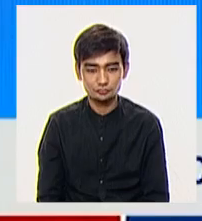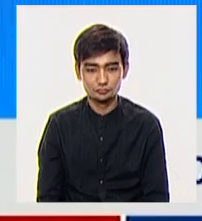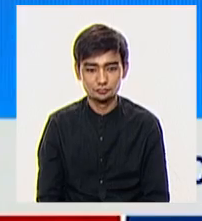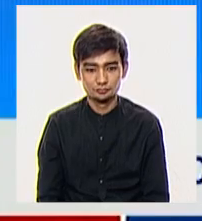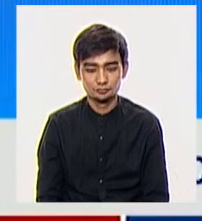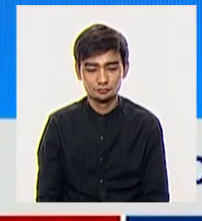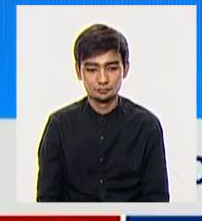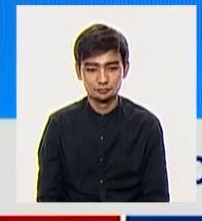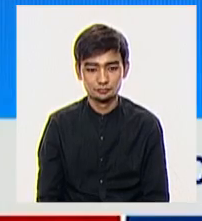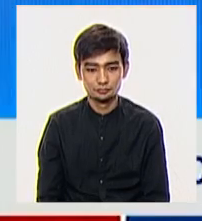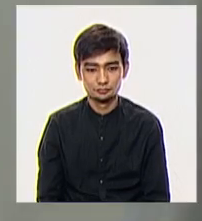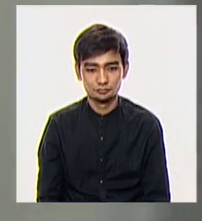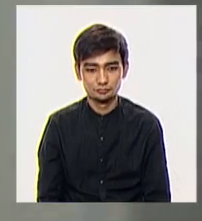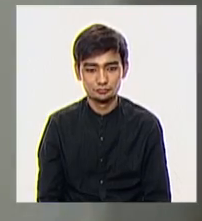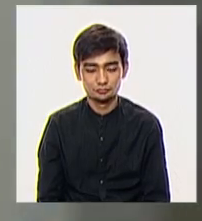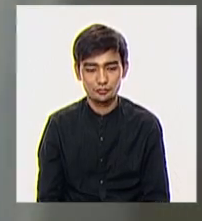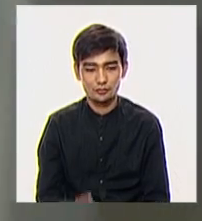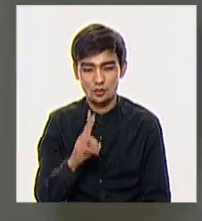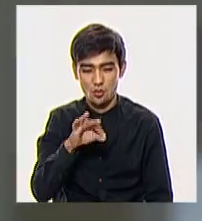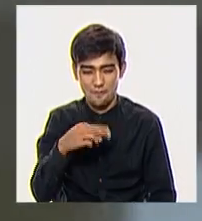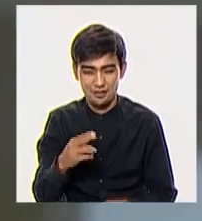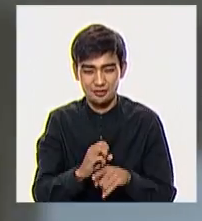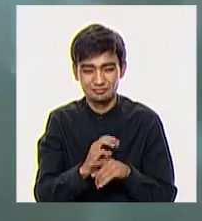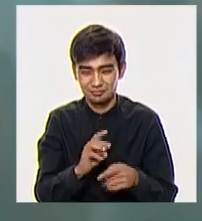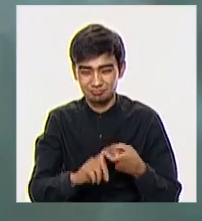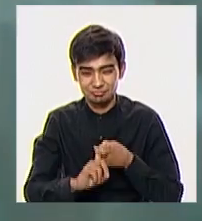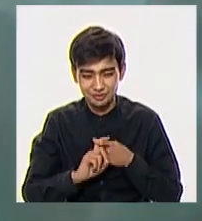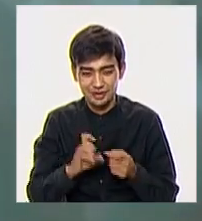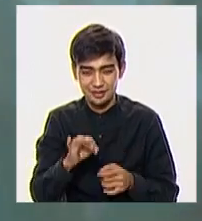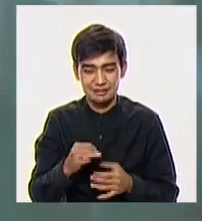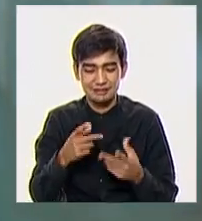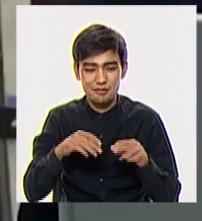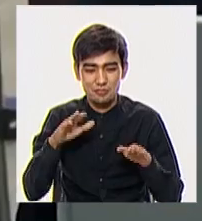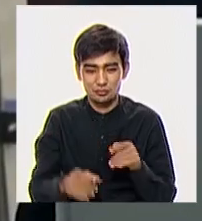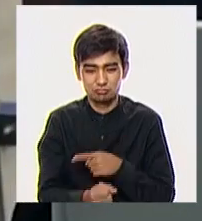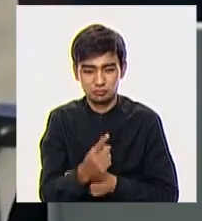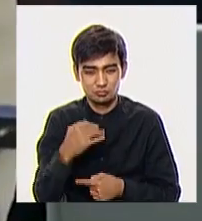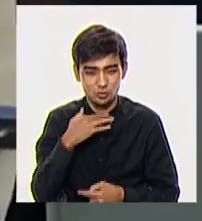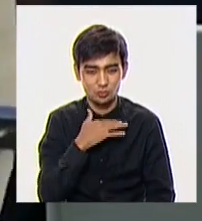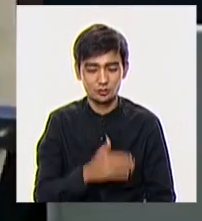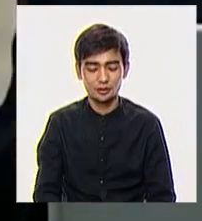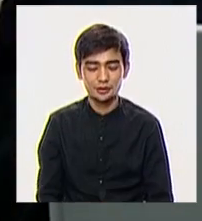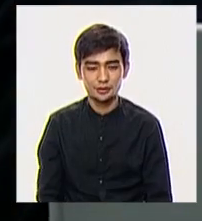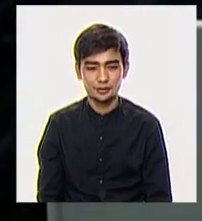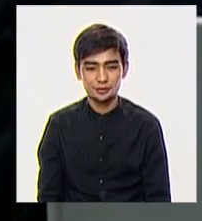основании доказательств. Ковид жұқтырғандардың кері рекорды қай қалада тіркелді?